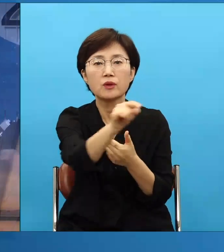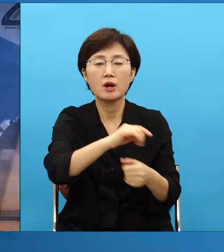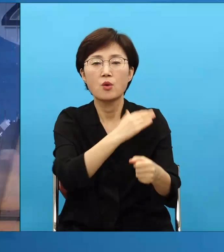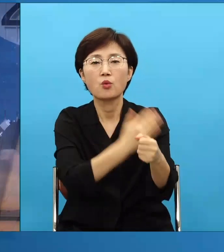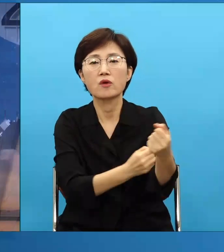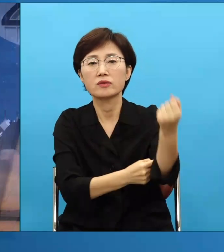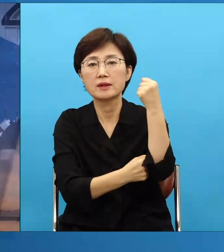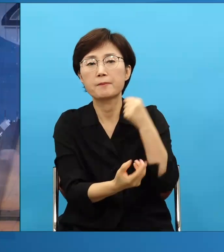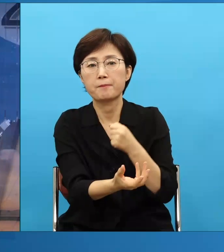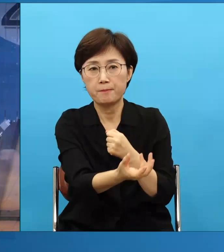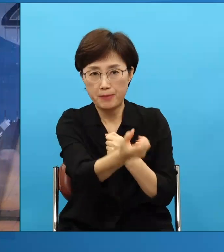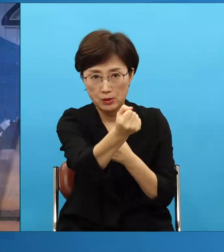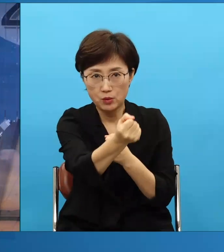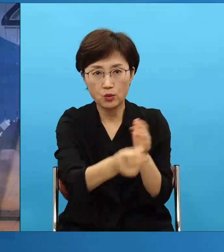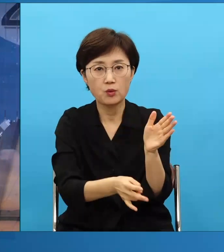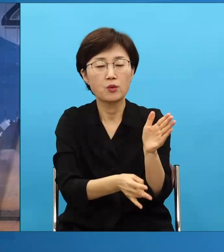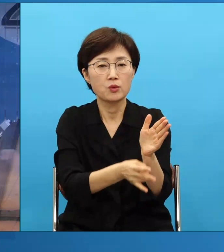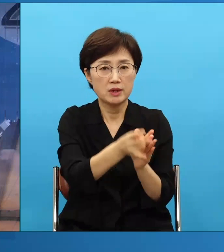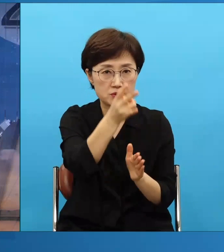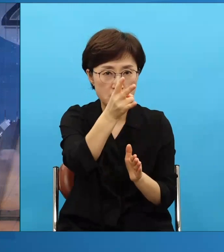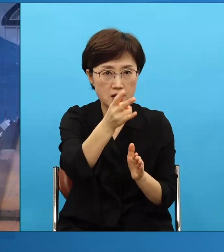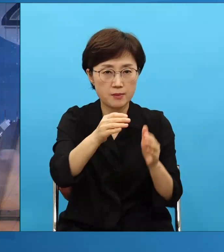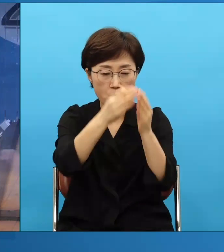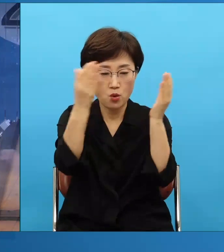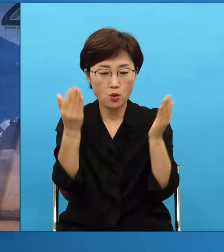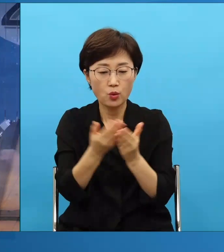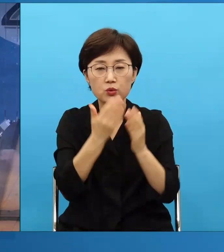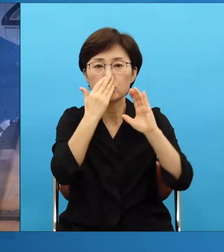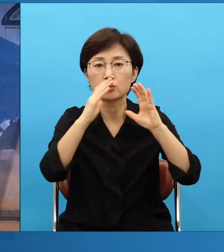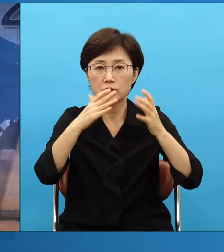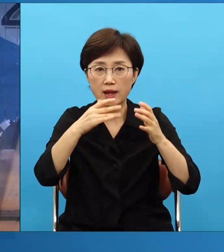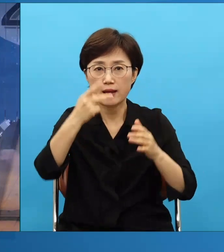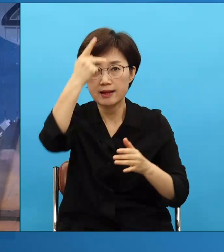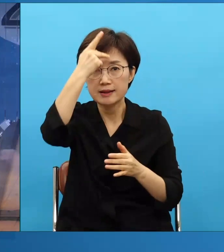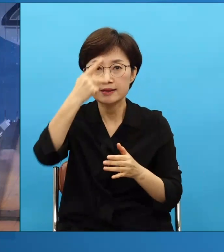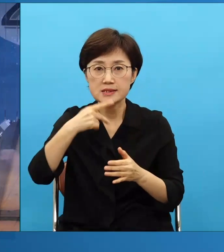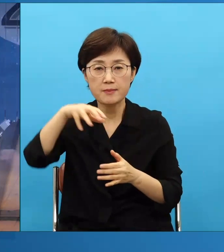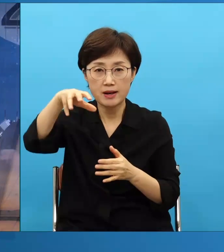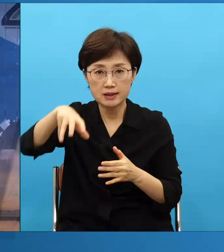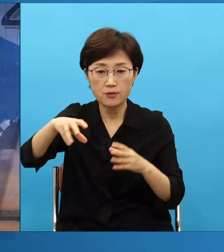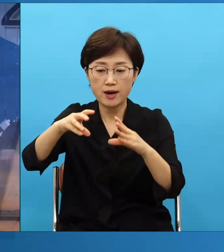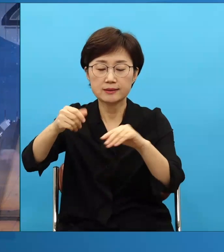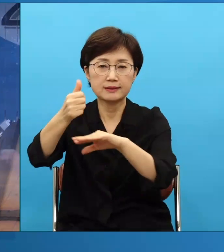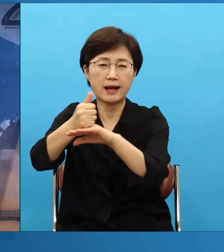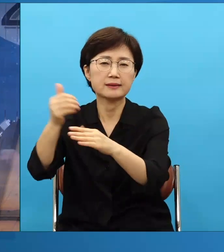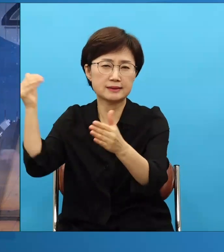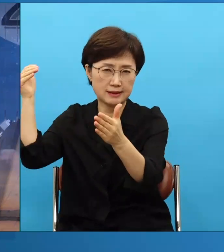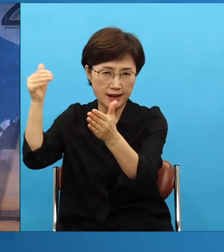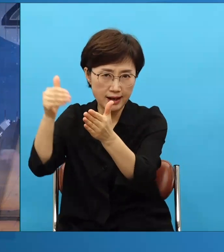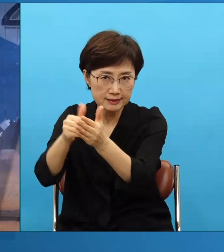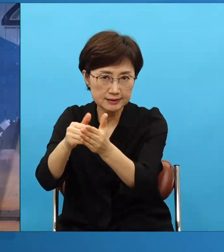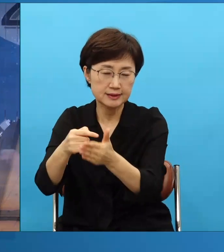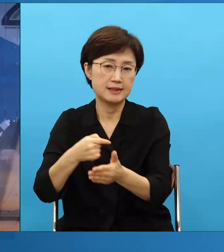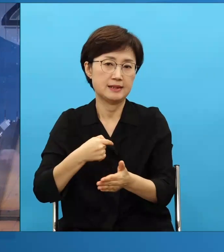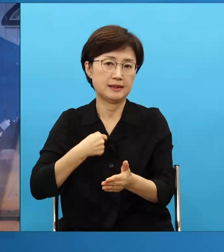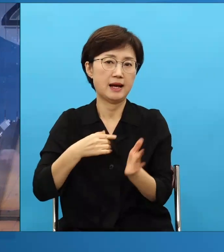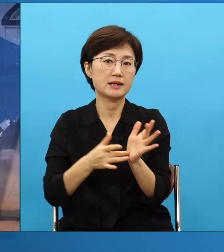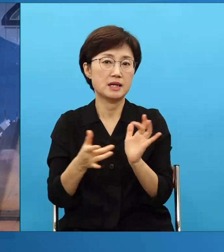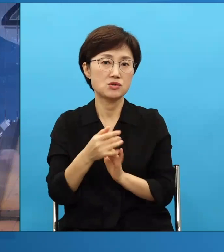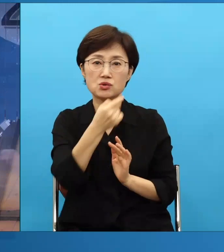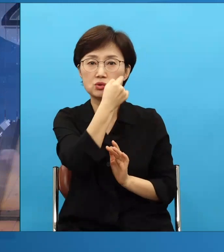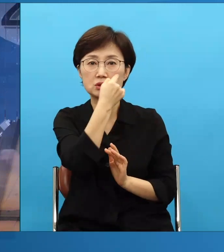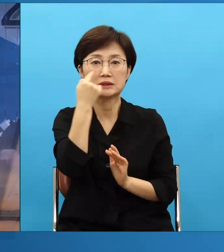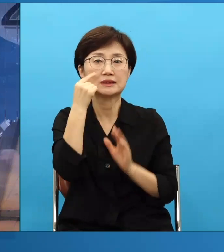너희에게 임하시면 너희가 권능을 받고 예루살렘과 온 유대와